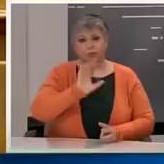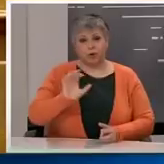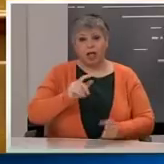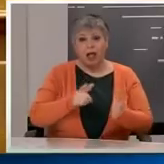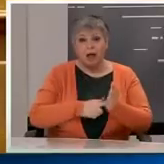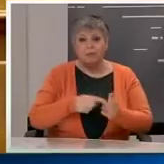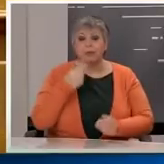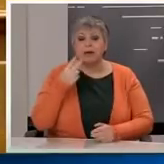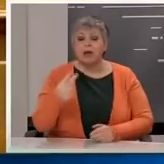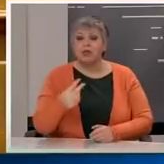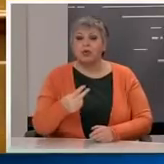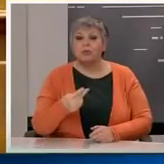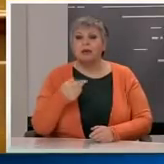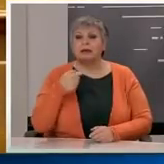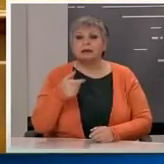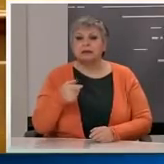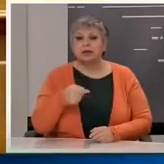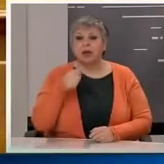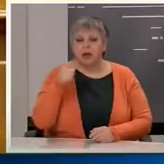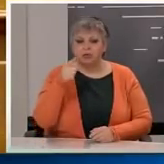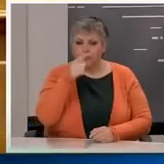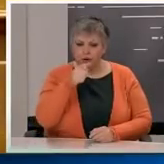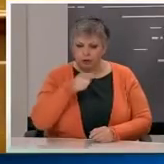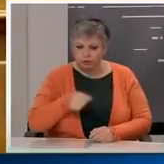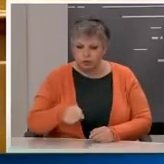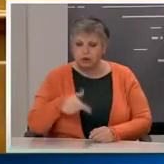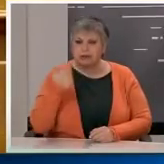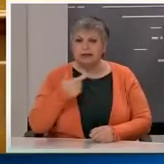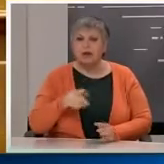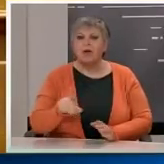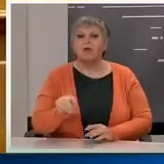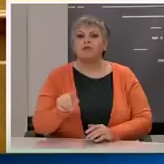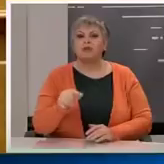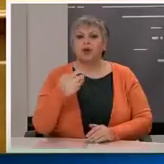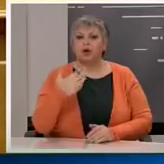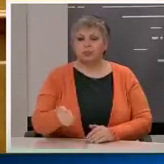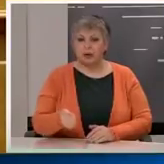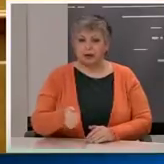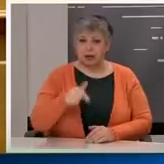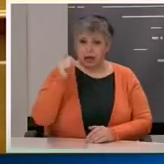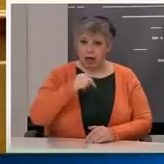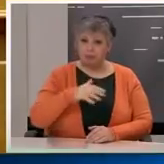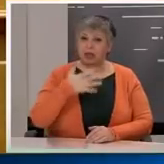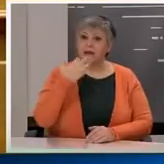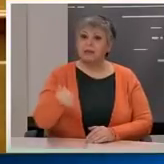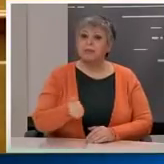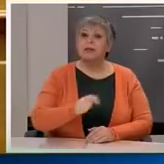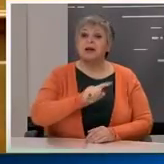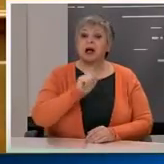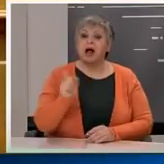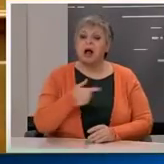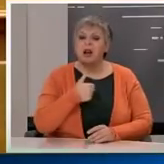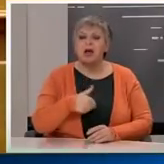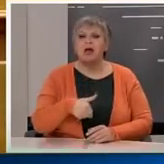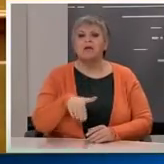έπρεπε να διασταυρώσει σε πόσα από αυτά υπήρχαν γενώσιμα για να βάλει το 50%, το